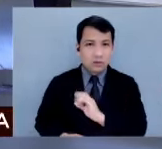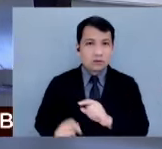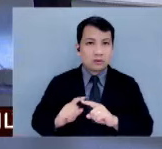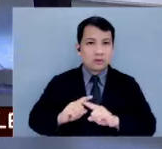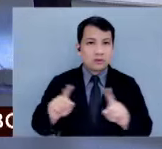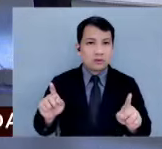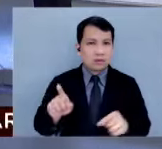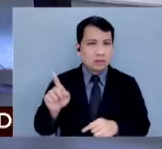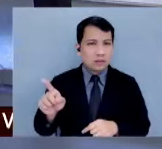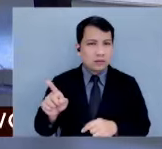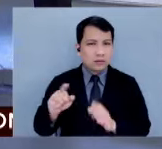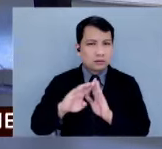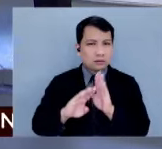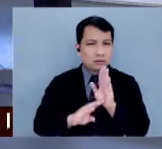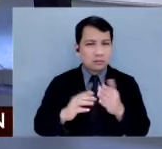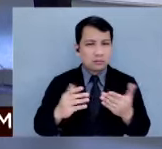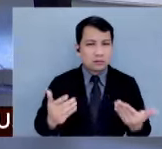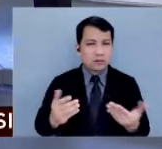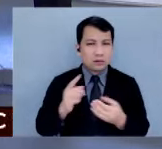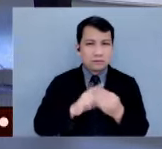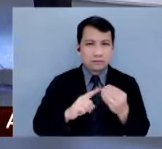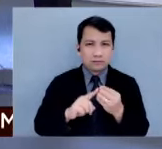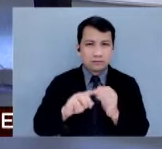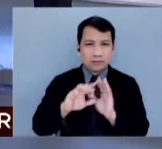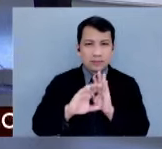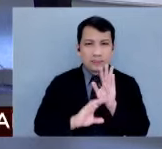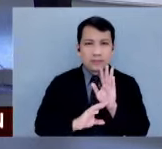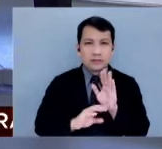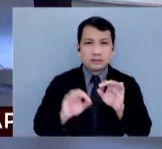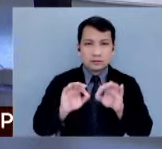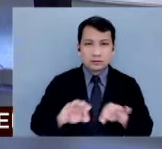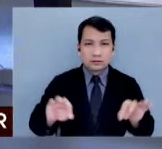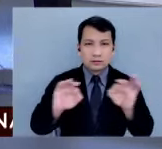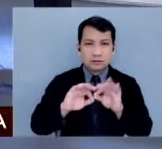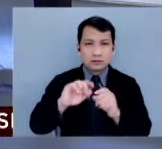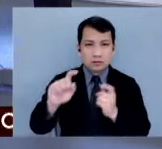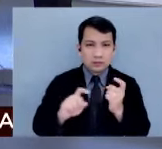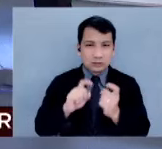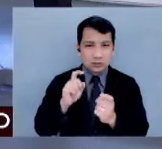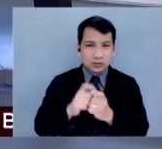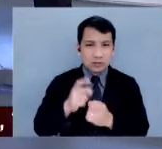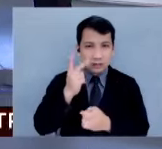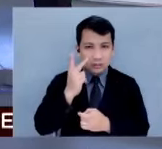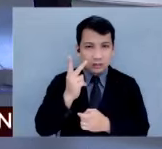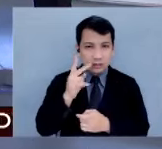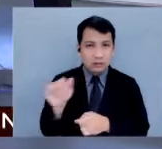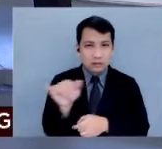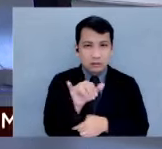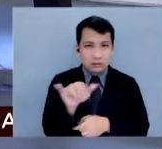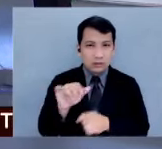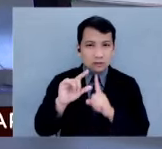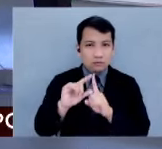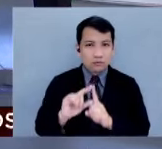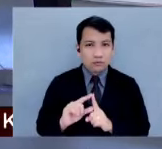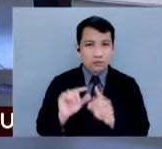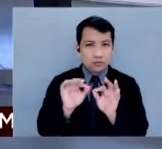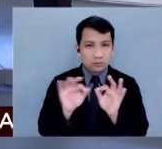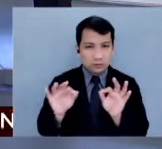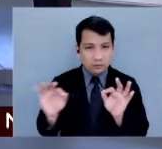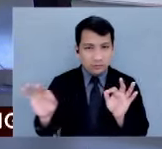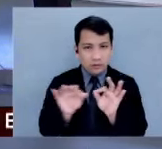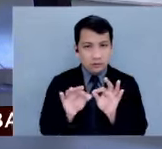isang batas at lalo na po sa isang konstitusyon, kailangan eksaktong-eksakto ang bawat kataga at pati ang mga